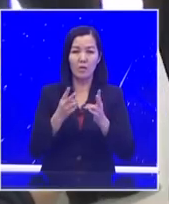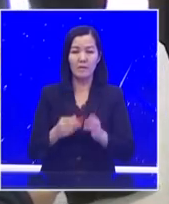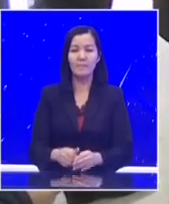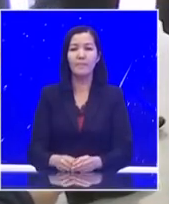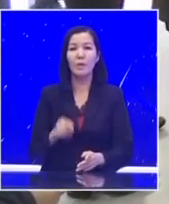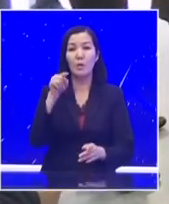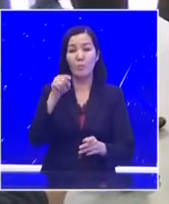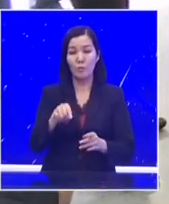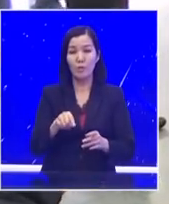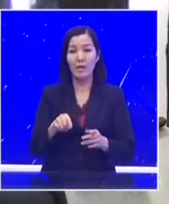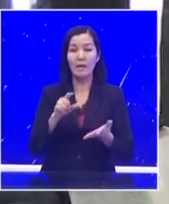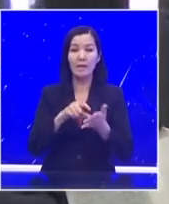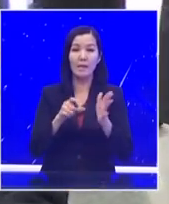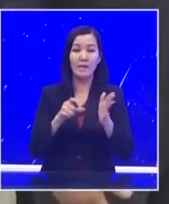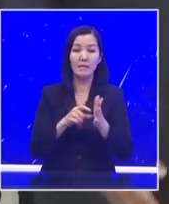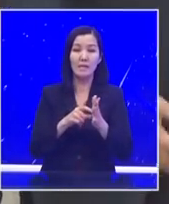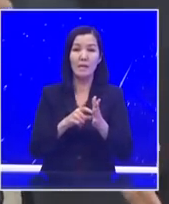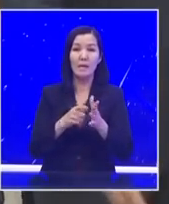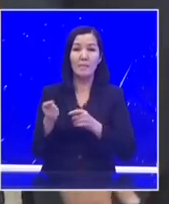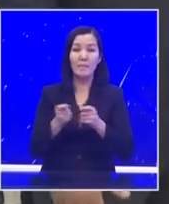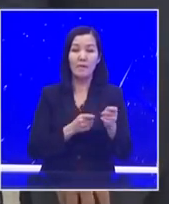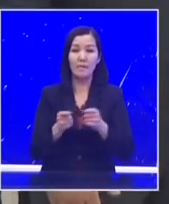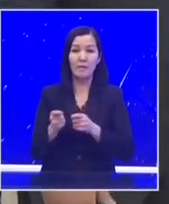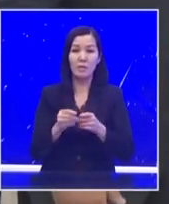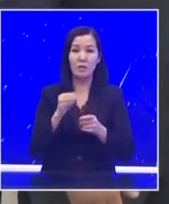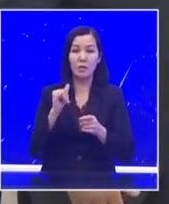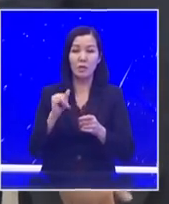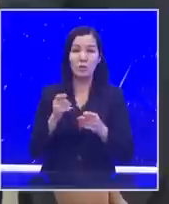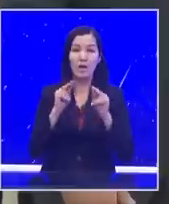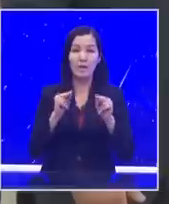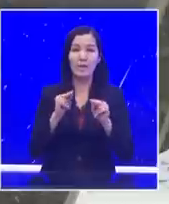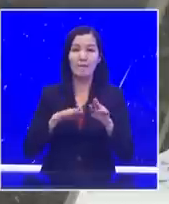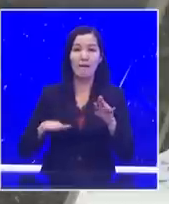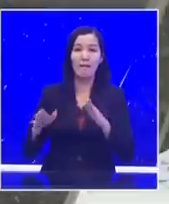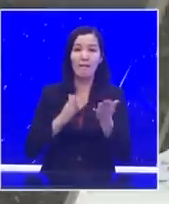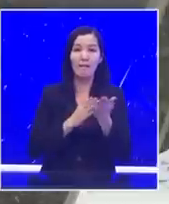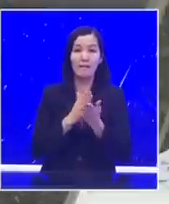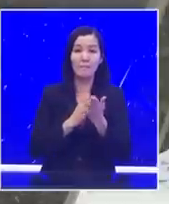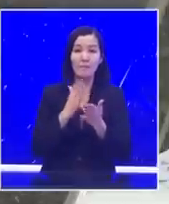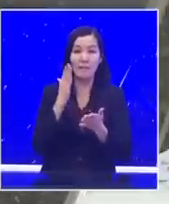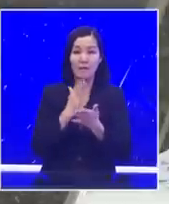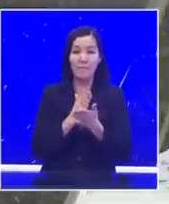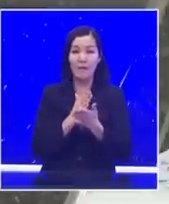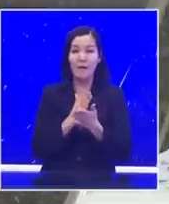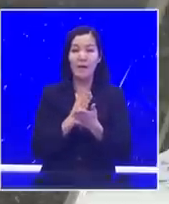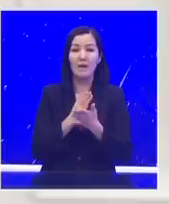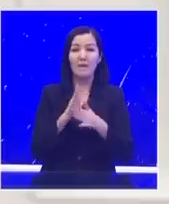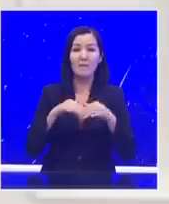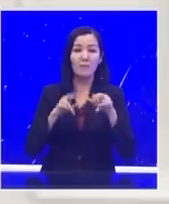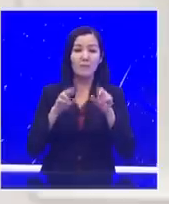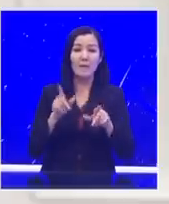Мұнда департаменттің превенция басқармасы, Жетісу адалдық алаңы жобалық кеңсесінің қызметкерлері бар. Бұл мамандардың